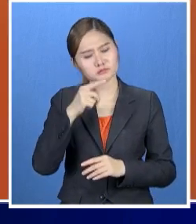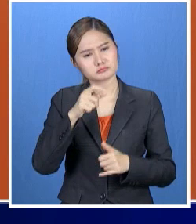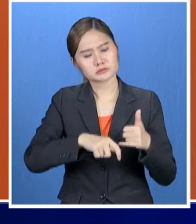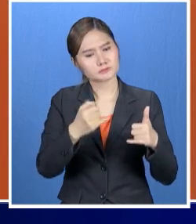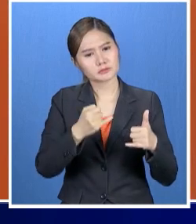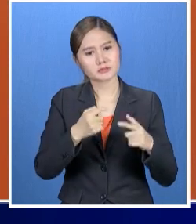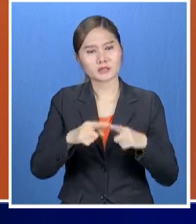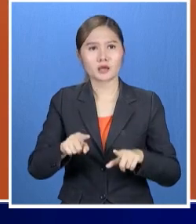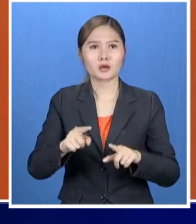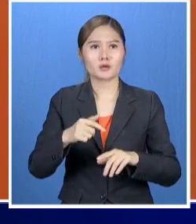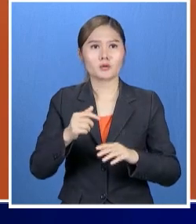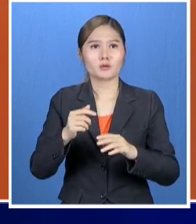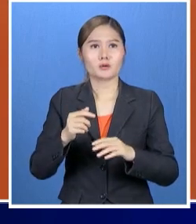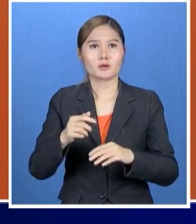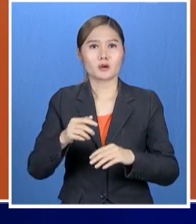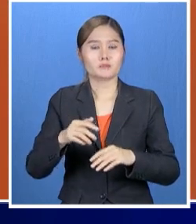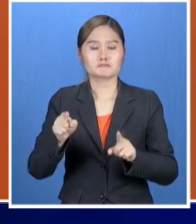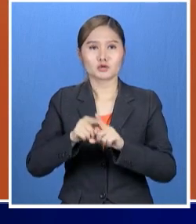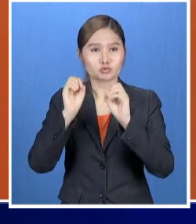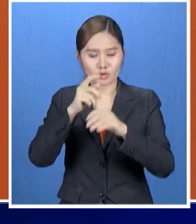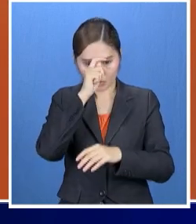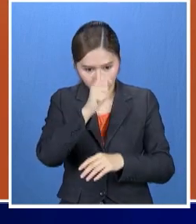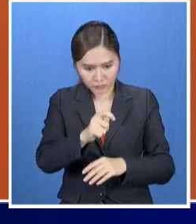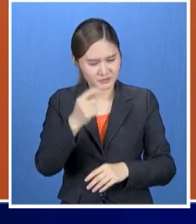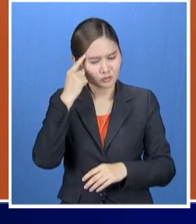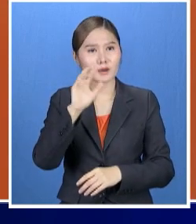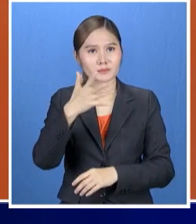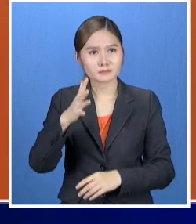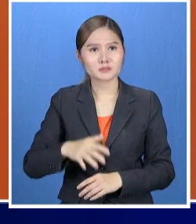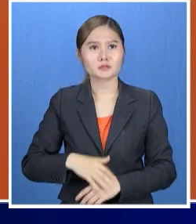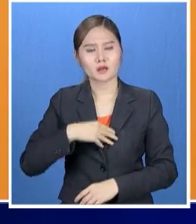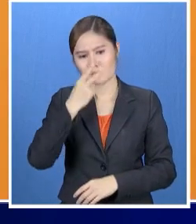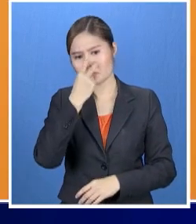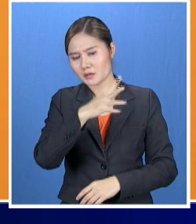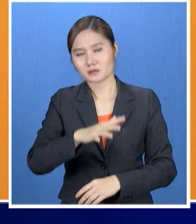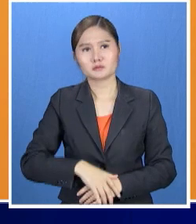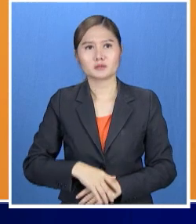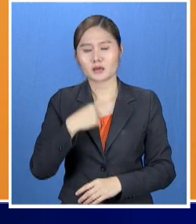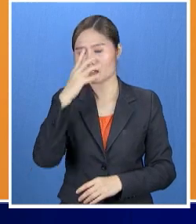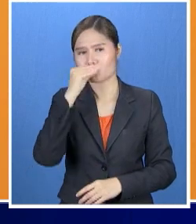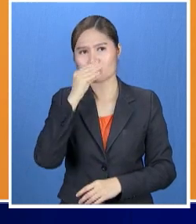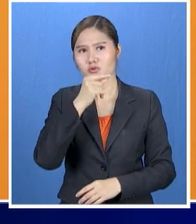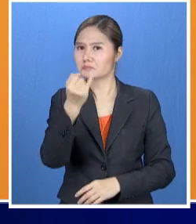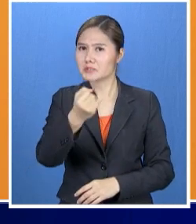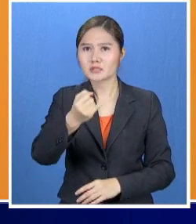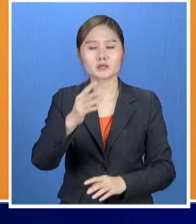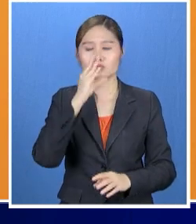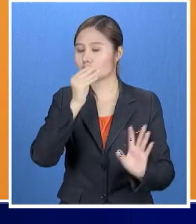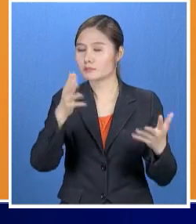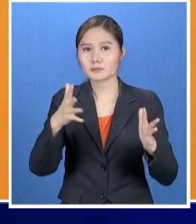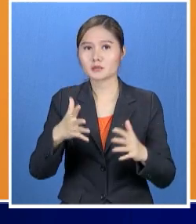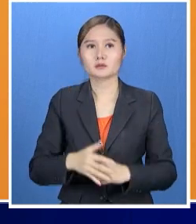ต่ขนาดอาจารย์ใหญ่ๆก็ยังเคารพนับถือเพิ่นบ่มีค่ะบ่มีแม่บ่เห็นผู้ใดเว้าแบบทางที่บ่ดี